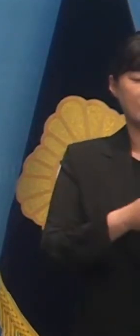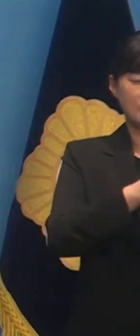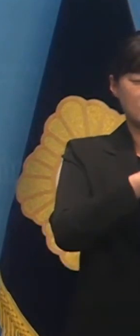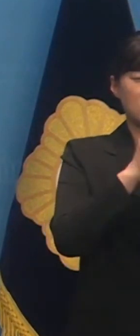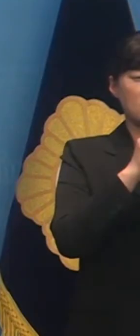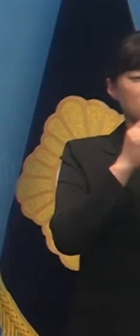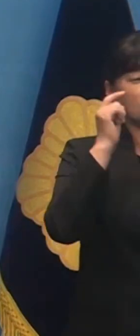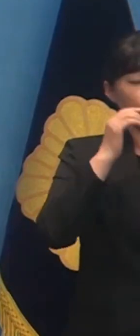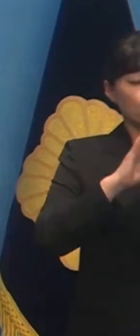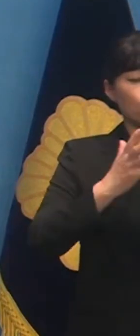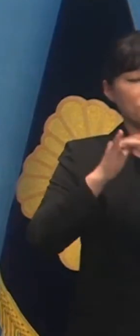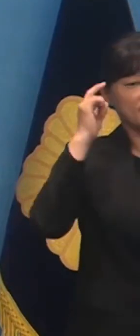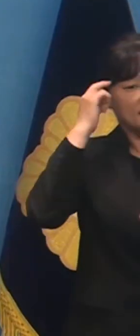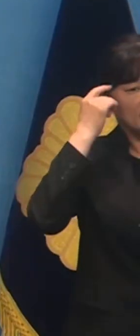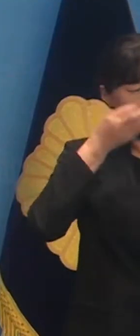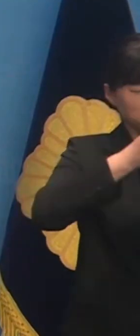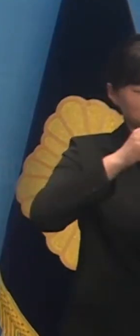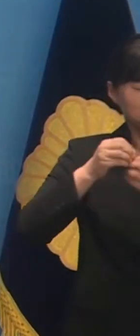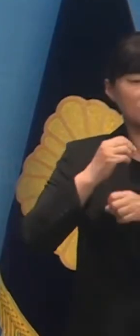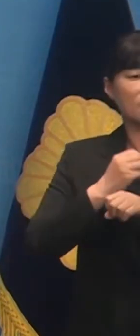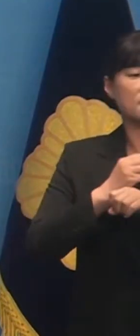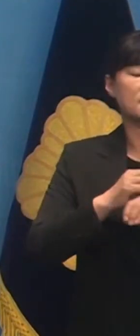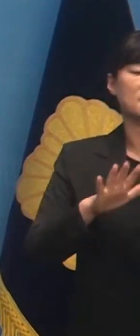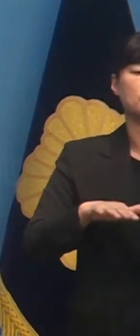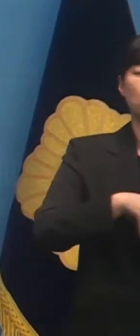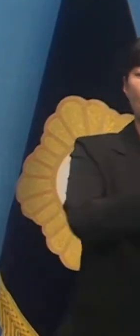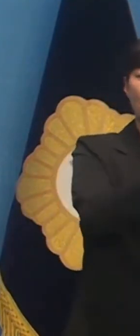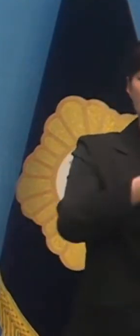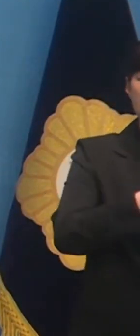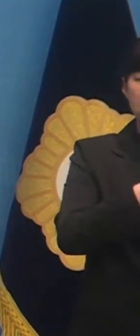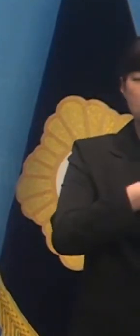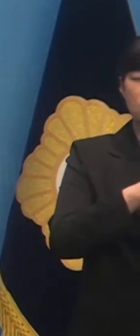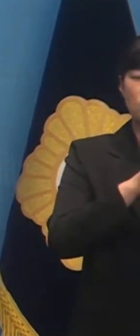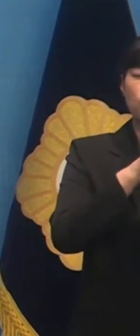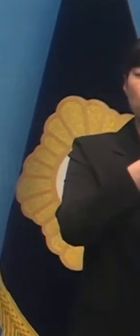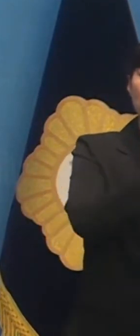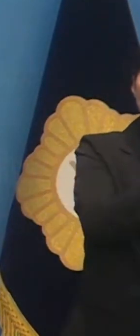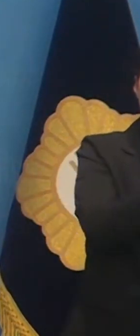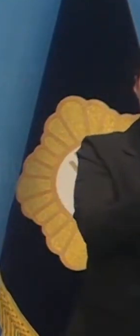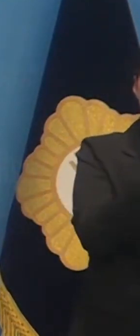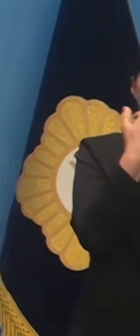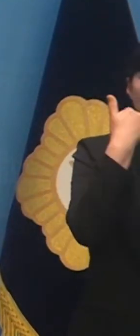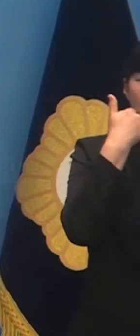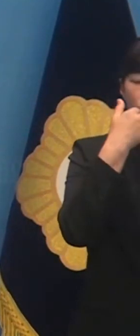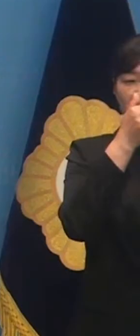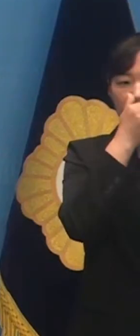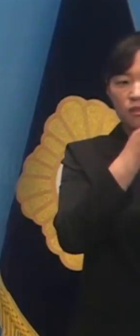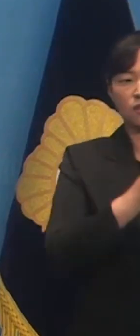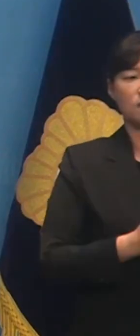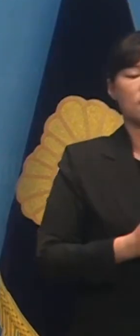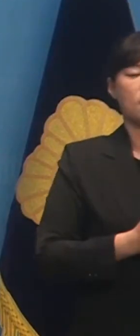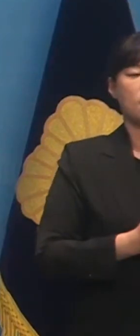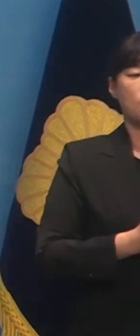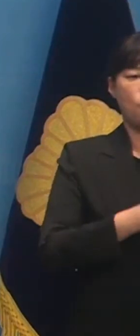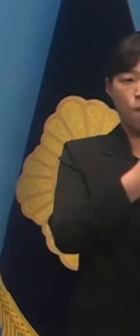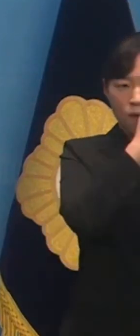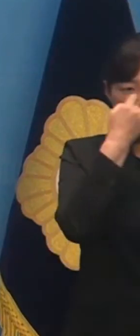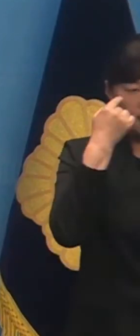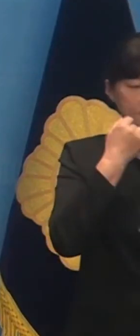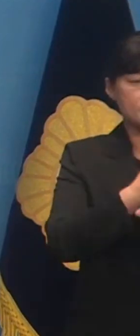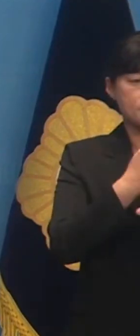조작의 손에 휘둘리는 이 참담한 현실의 배후에 누가 있는지